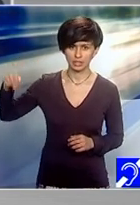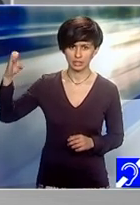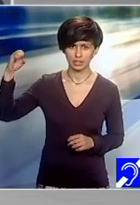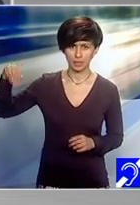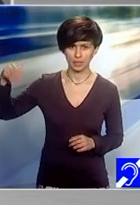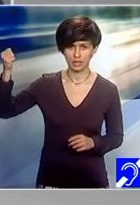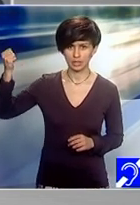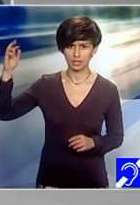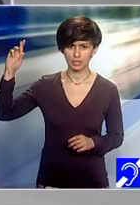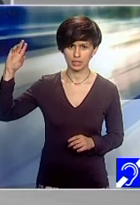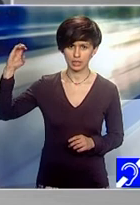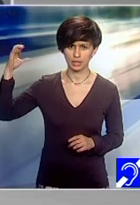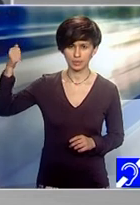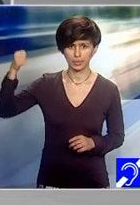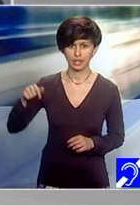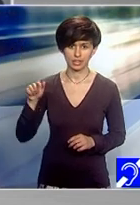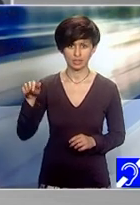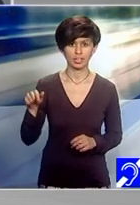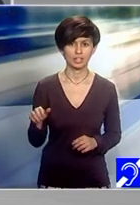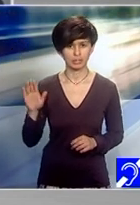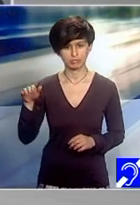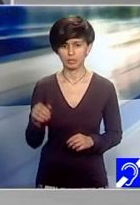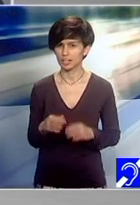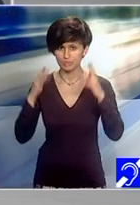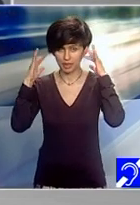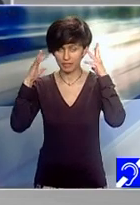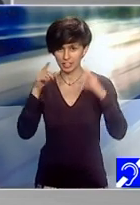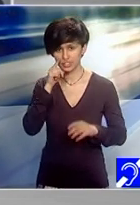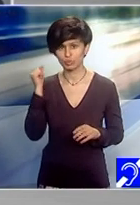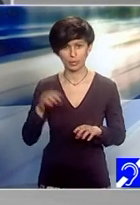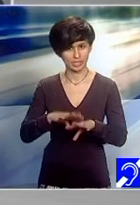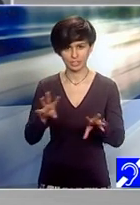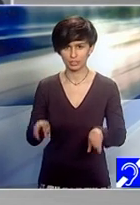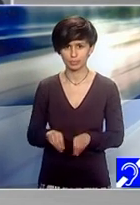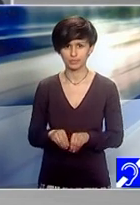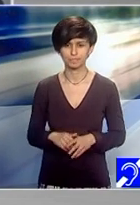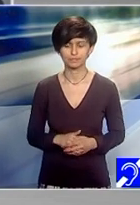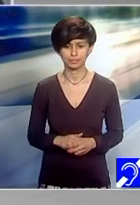din lume. Studiul a fost făcut pe baza